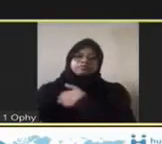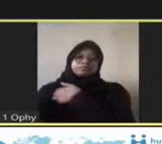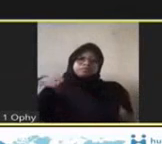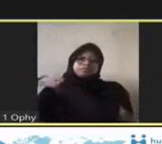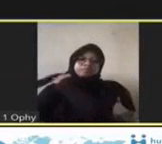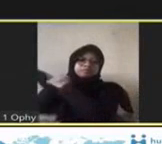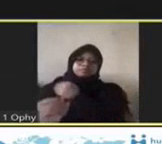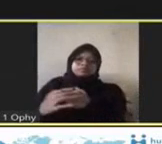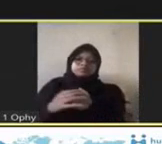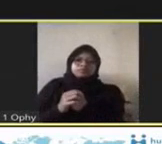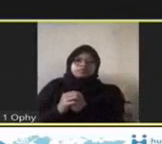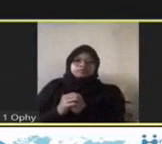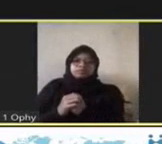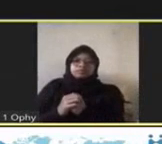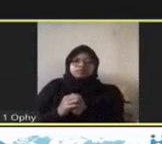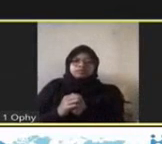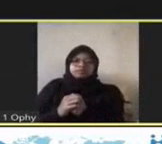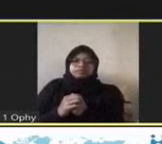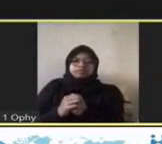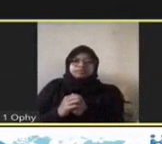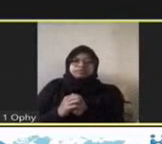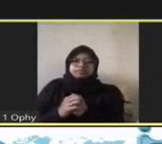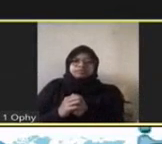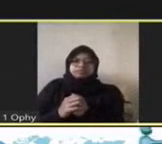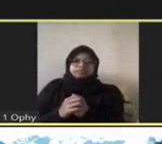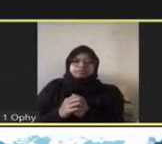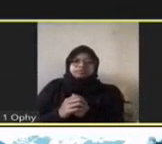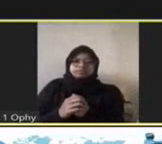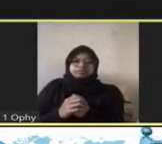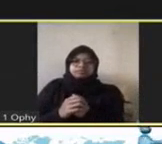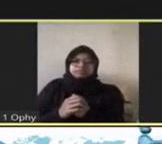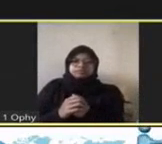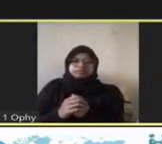inginkan jangan sampai terjadi. Silakan Dr. Yogi.